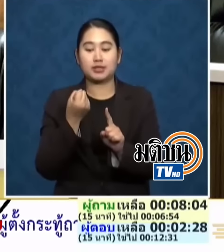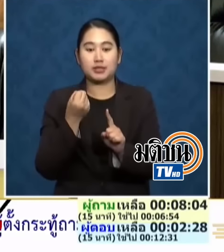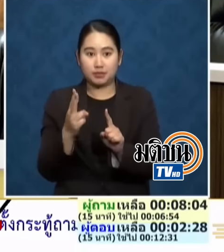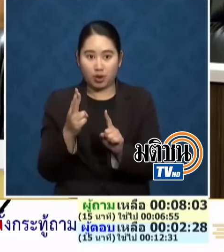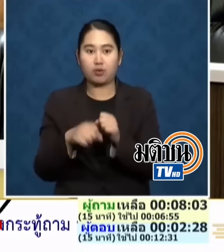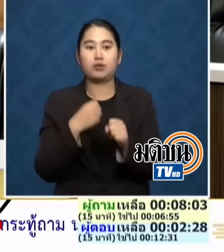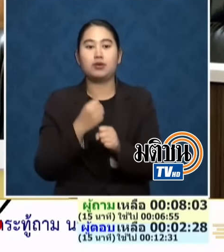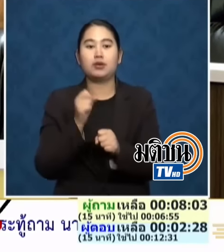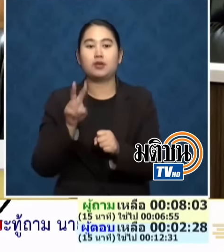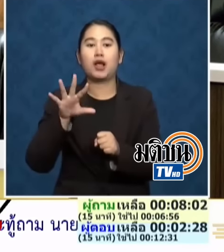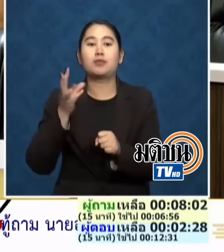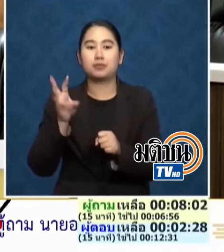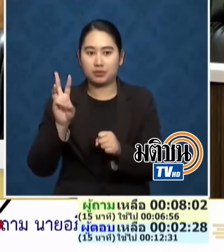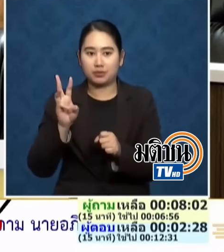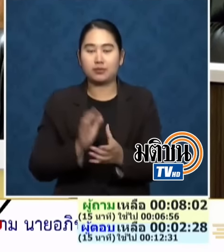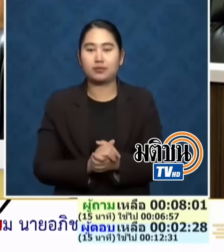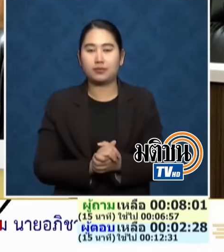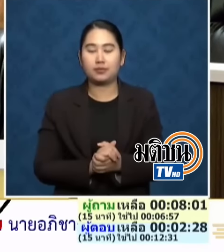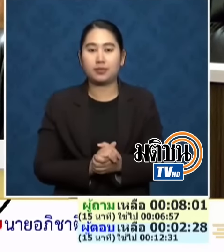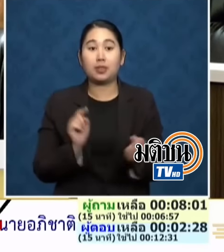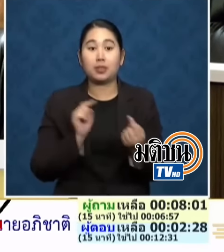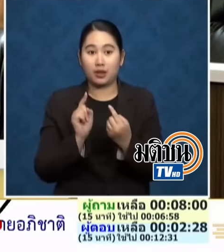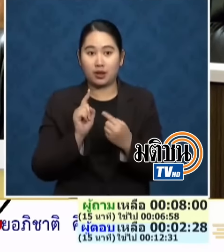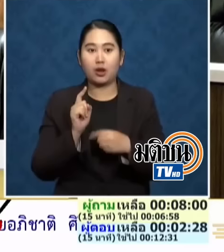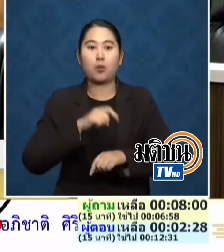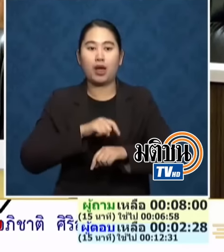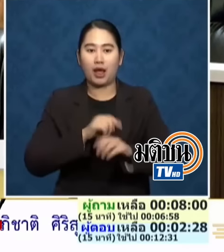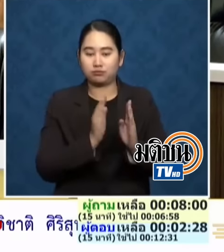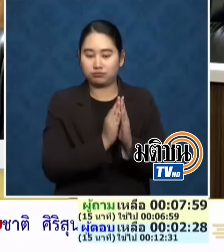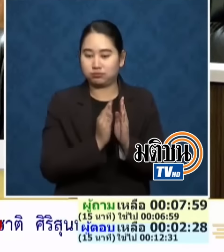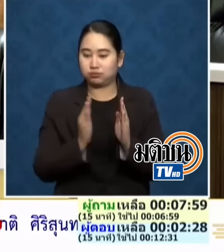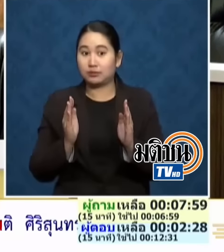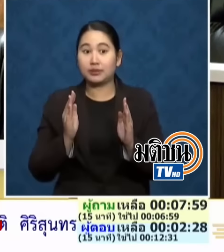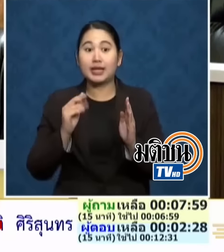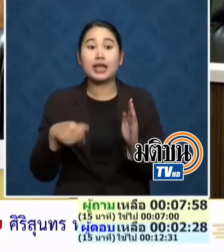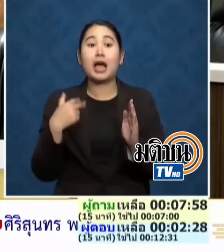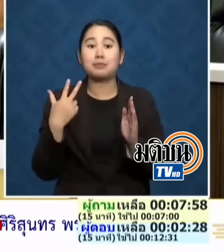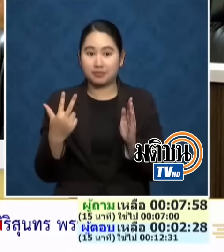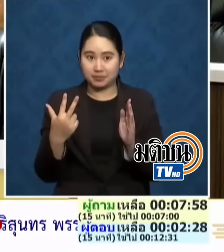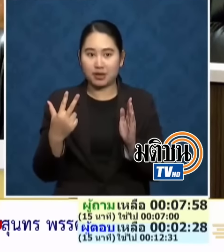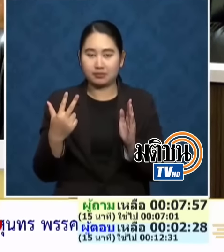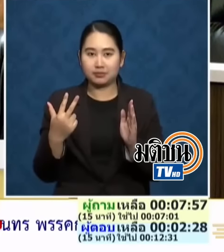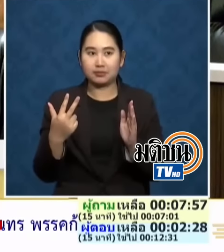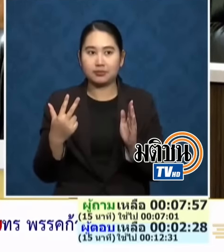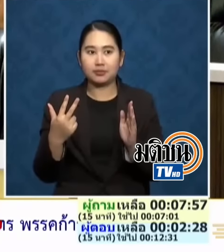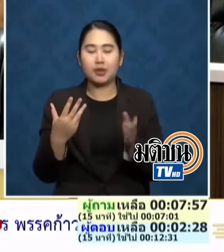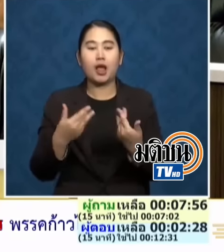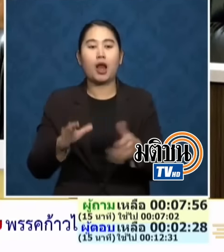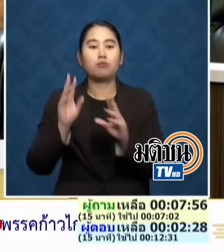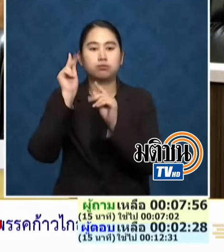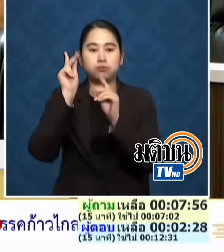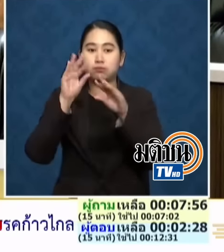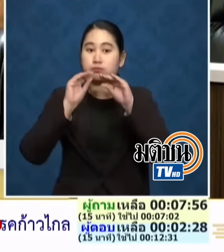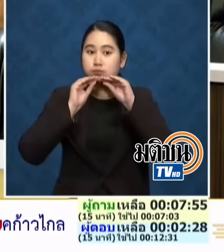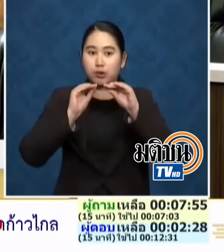คม 2,566ในช่วงเวลาสามเดือนจนเรื่องดงก่าวเป็นข่วดงข้มา